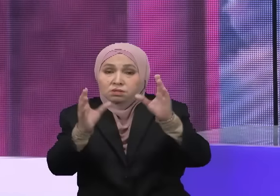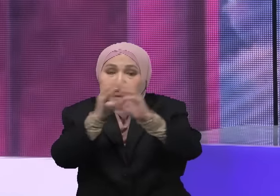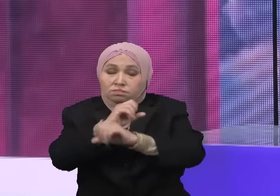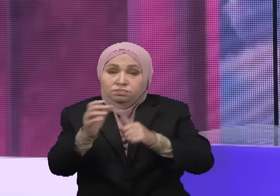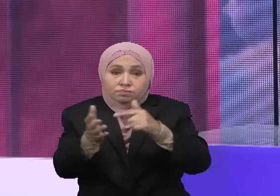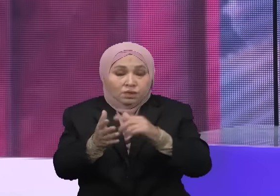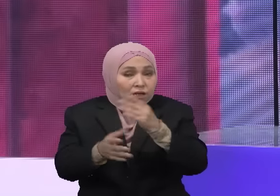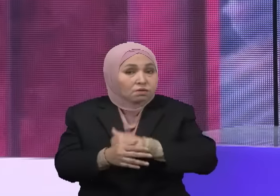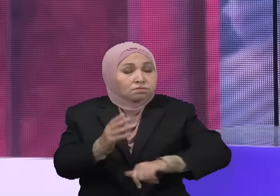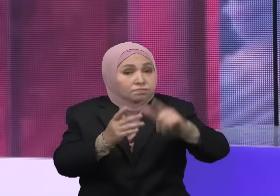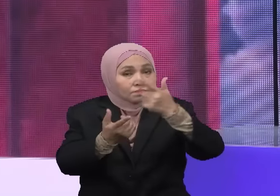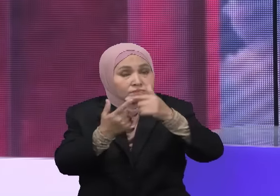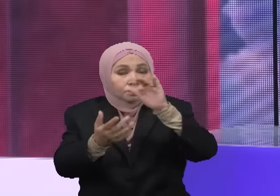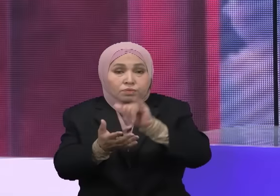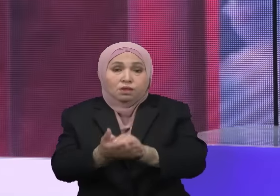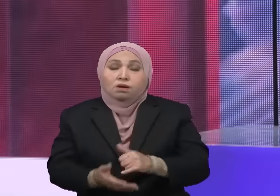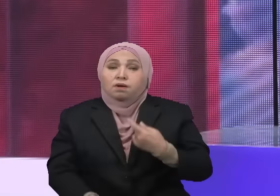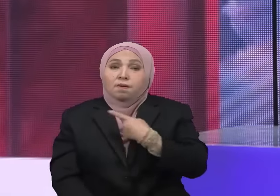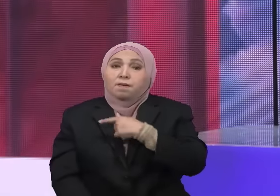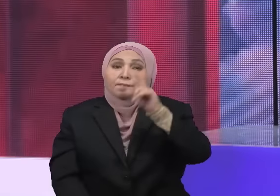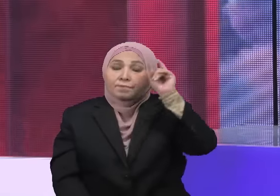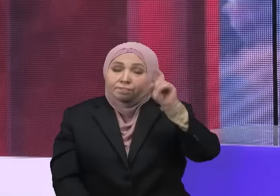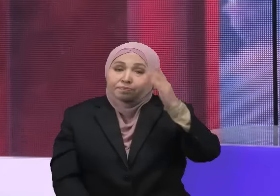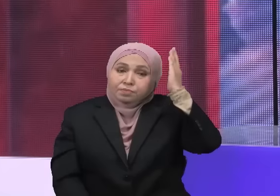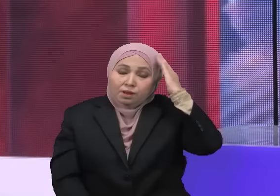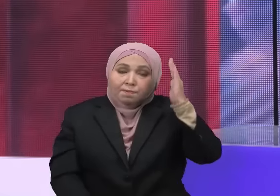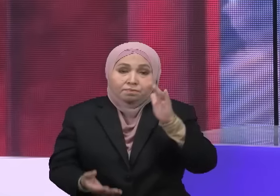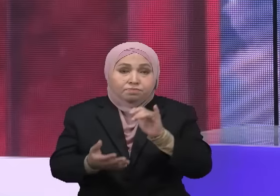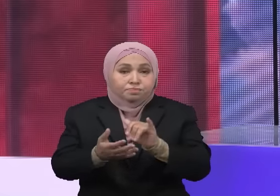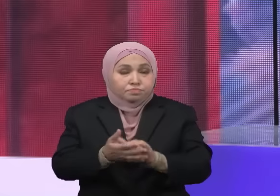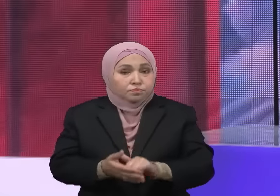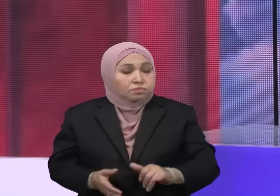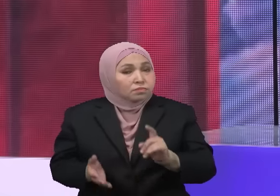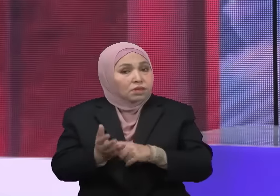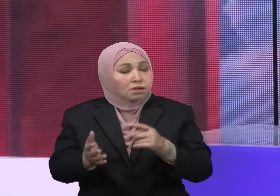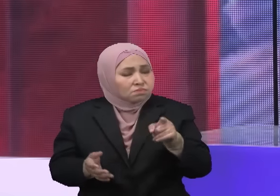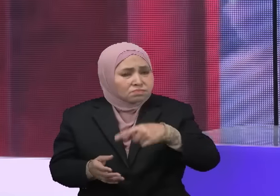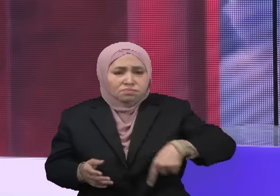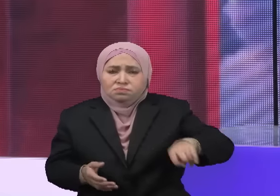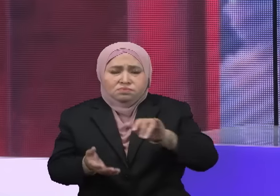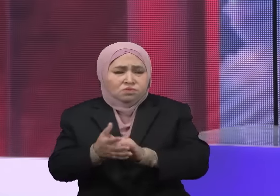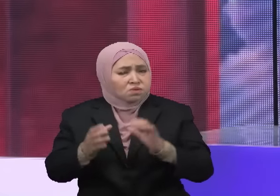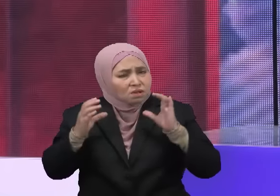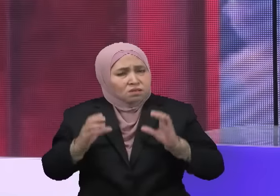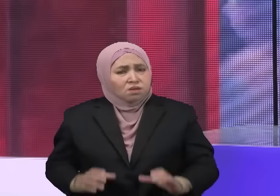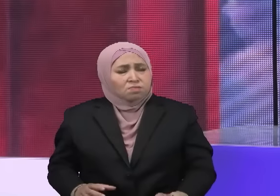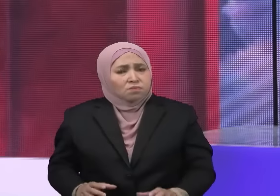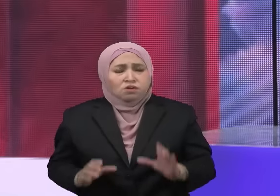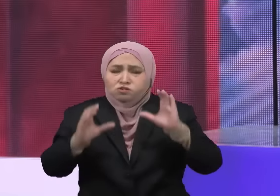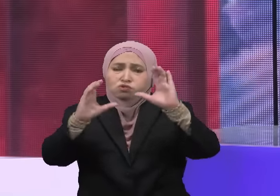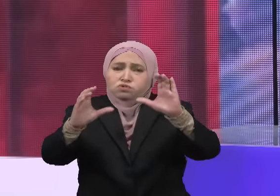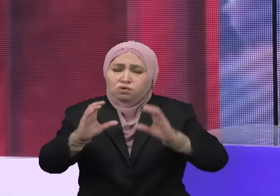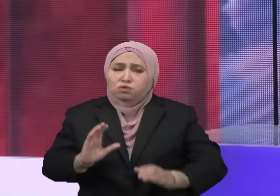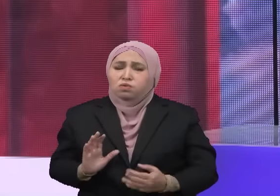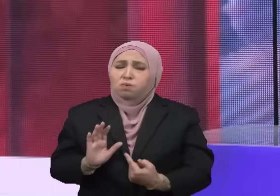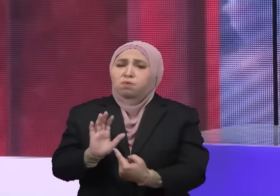ini dan lebih daripada itu, kita perlu tahu bahawa kadang-kadang mereka itu yakin, Ustaz. Kadang-kadang cara dia present